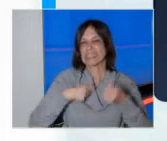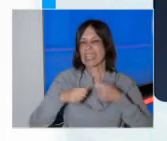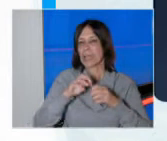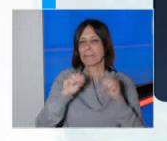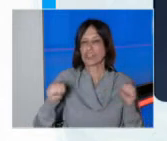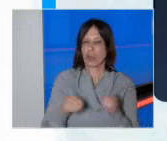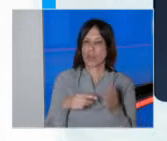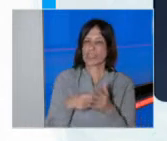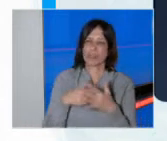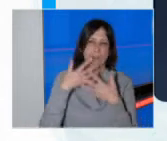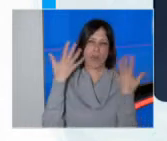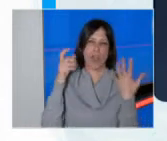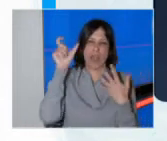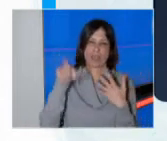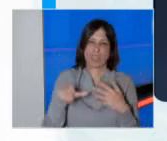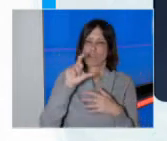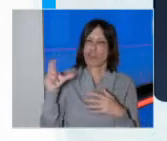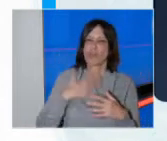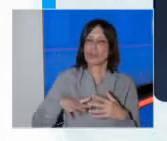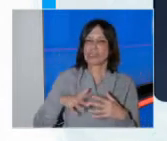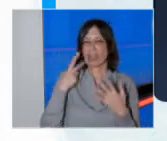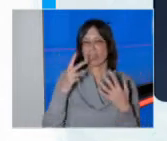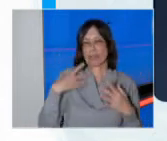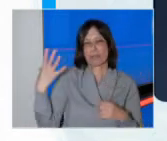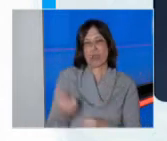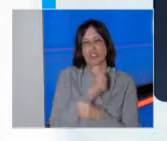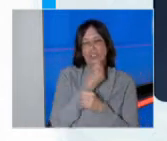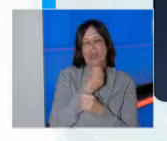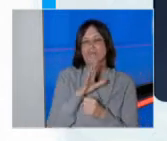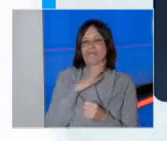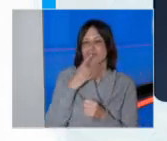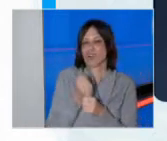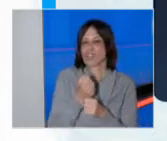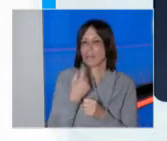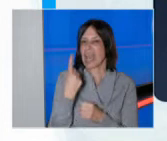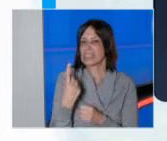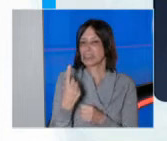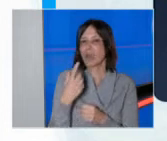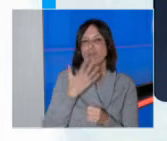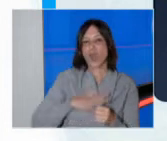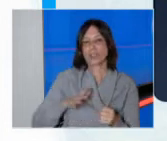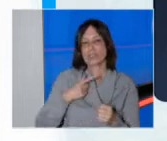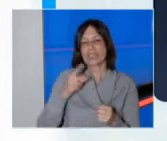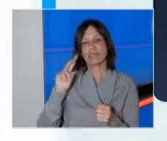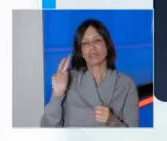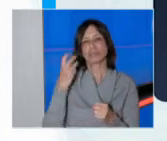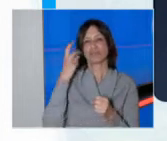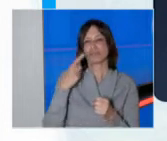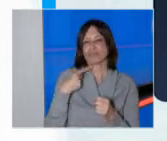הסיבה ברורה, הנאשם רוצה להצטייר כמושיע מהפלונטר שיצר בעצמו, ועל הדרך לנטרל התארגנות